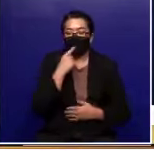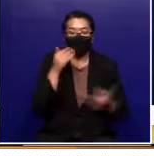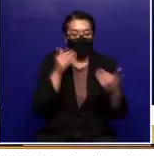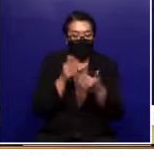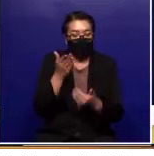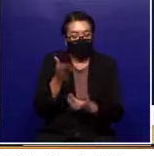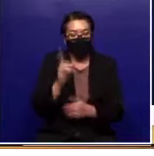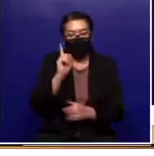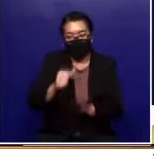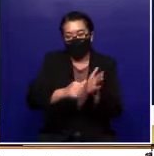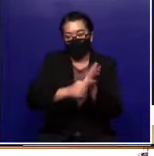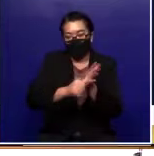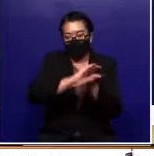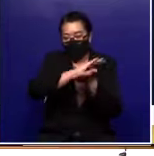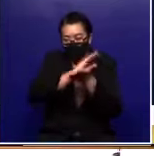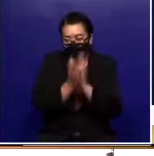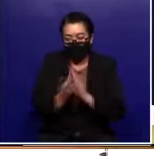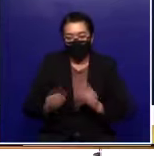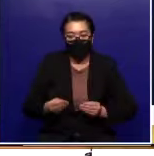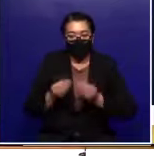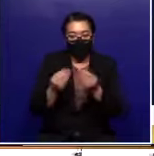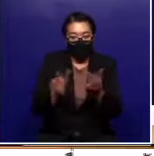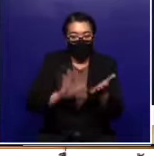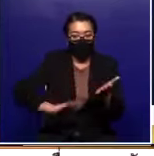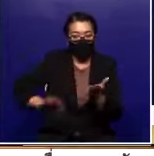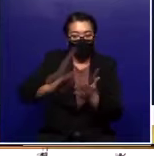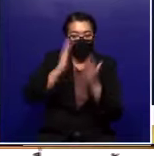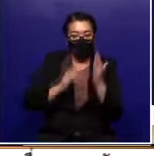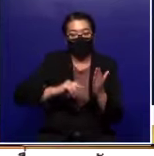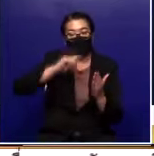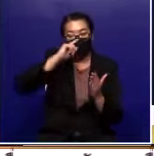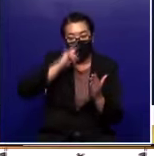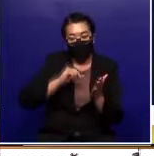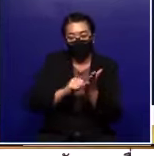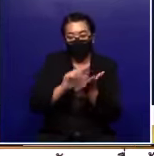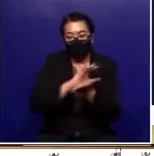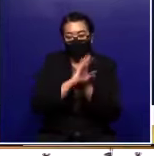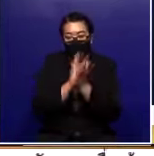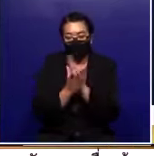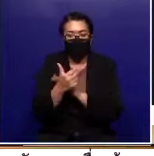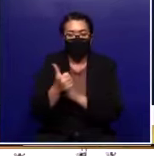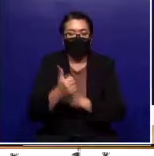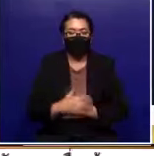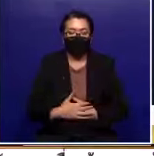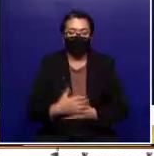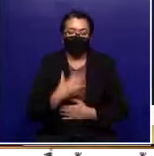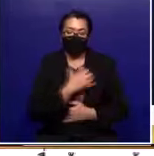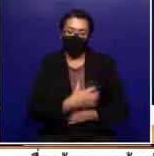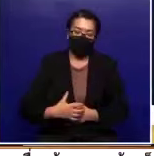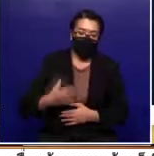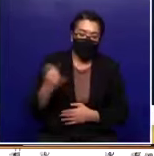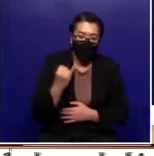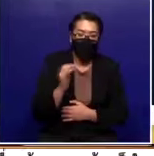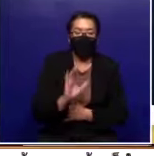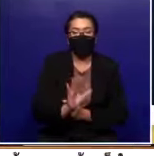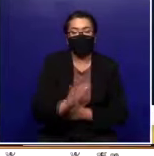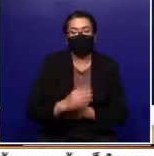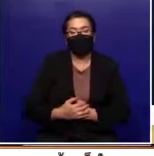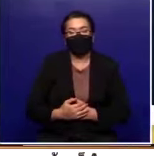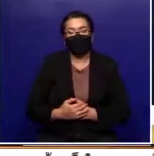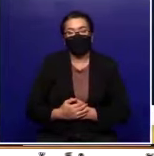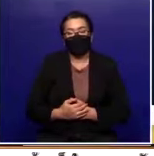ก้ไขและปรับปรุงให้กับพี่น้องทั้งประเทศ70กว่าล้านคนไม่ใช่มาอารมณ์ขุ่นงัวจิ้งจกทักเ